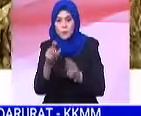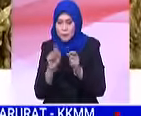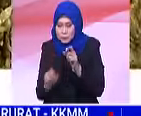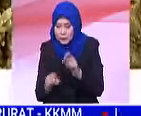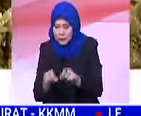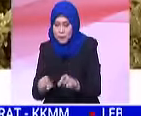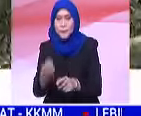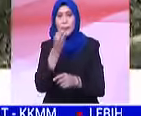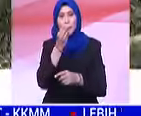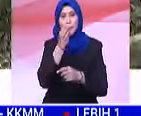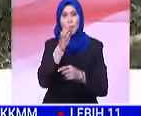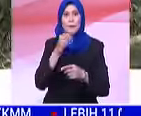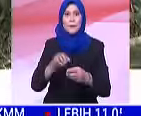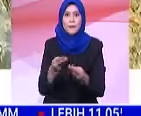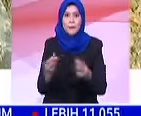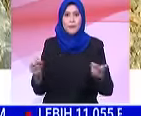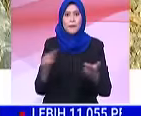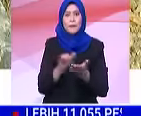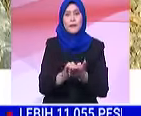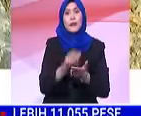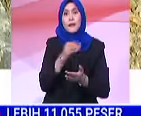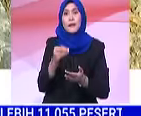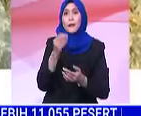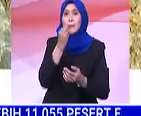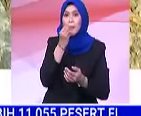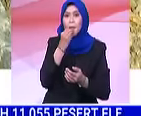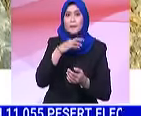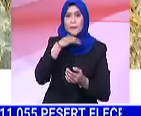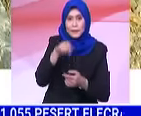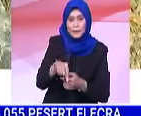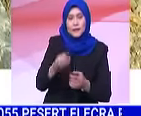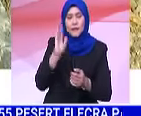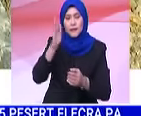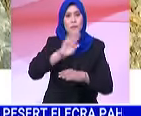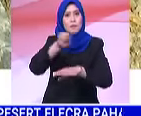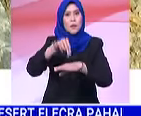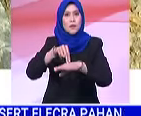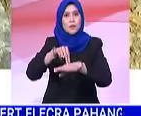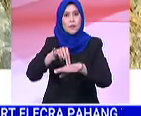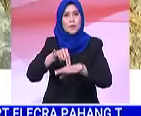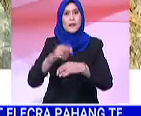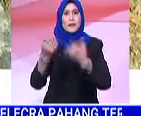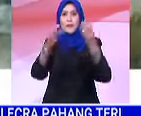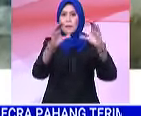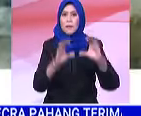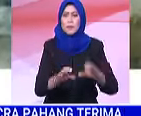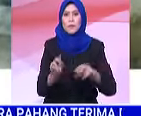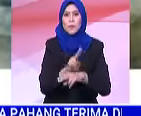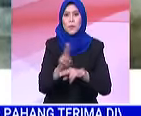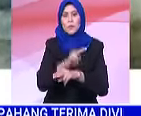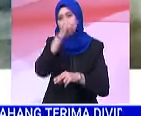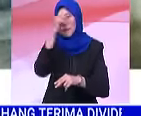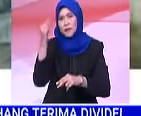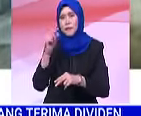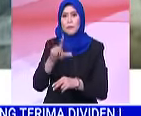tersebut. Jadi penguraian sisa makanan itu berlaku secara natural. Sebab tu saya pilih kaedah menggunakan black soldier fly